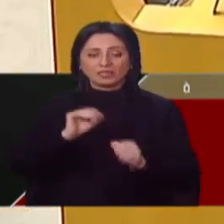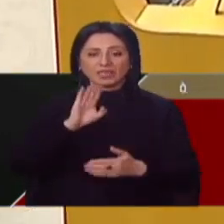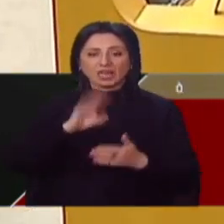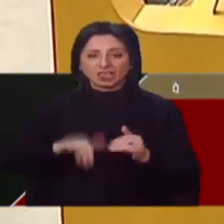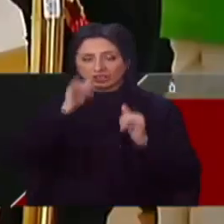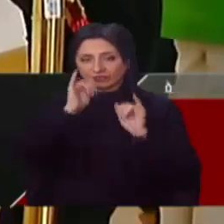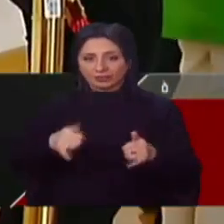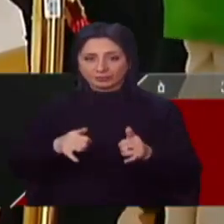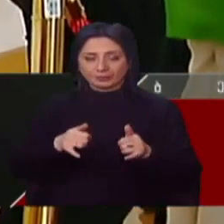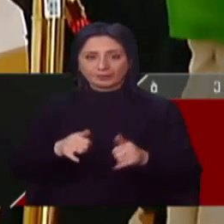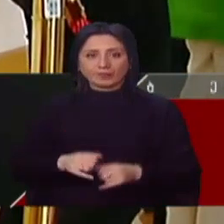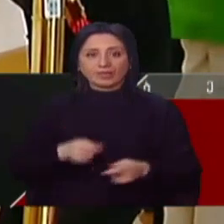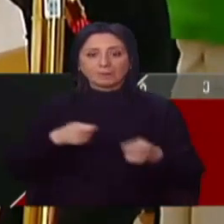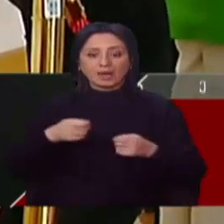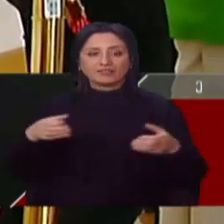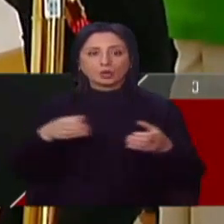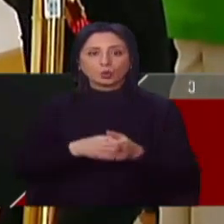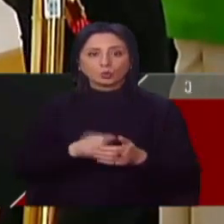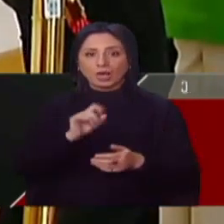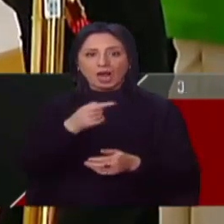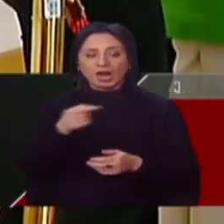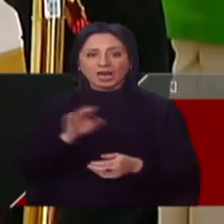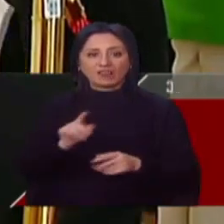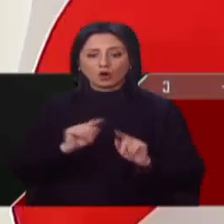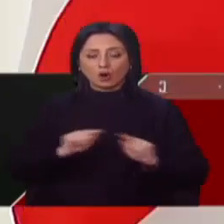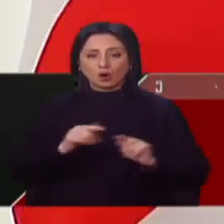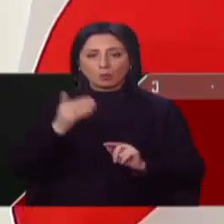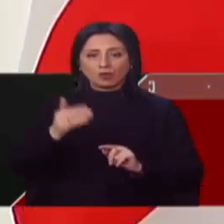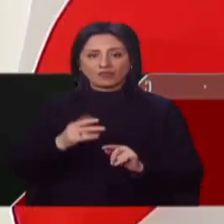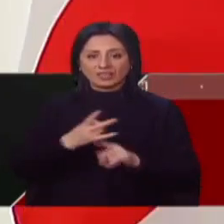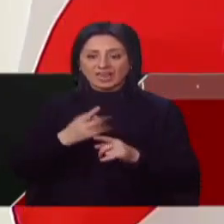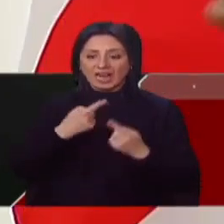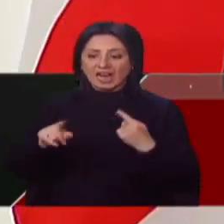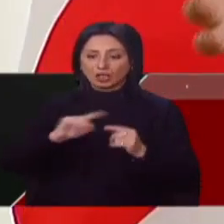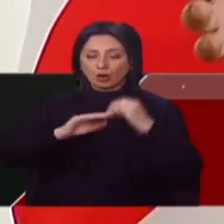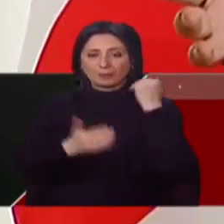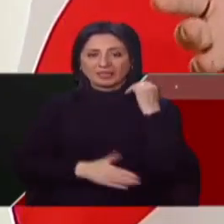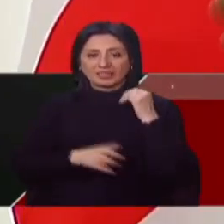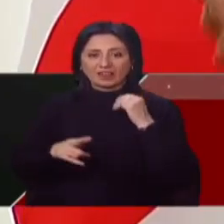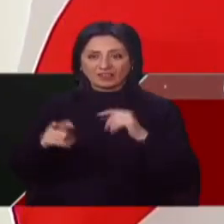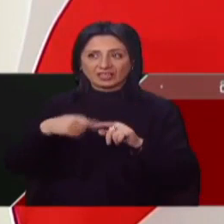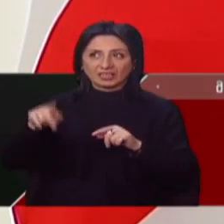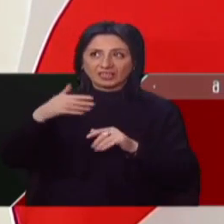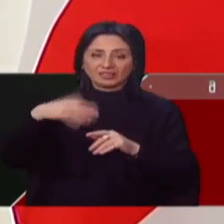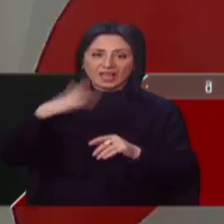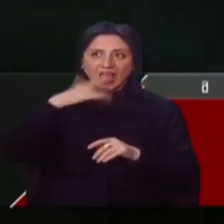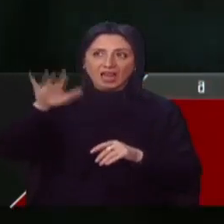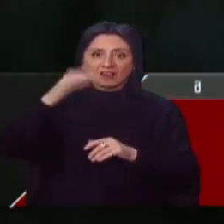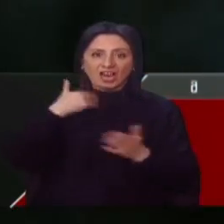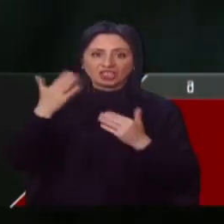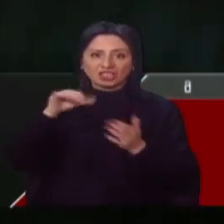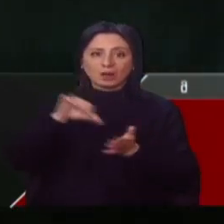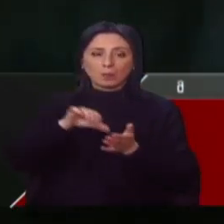მხარდაჭერის გარეშე ვერ შეძლებს. მართველი გუნდი არ გამორიცხავს ოპოზიციის რადიკალურმა ფრთამ გარე აქტორების ჩარევით